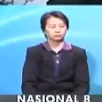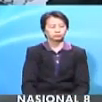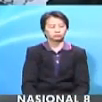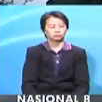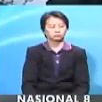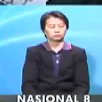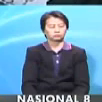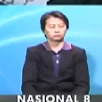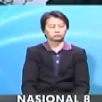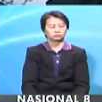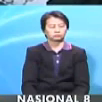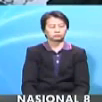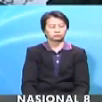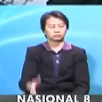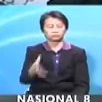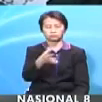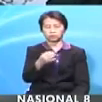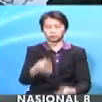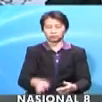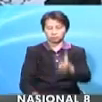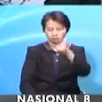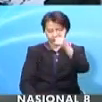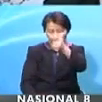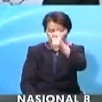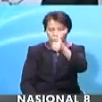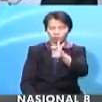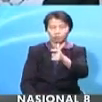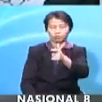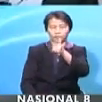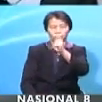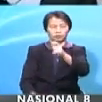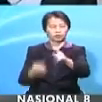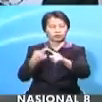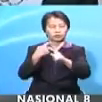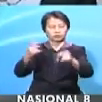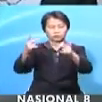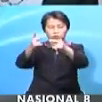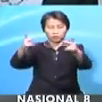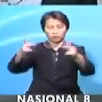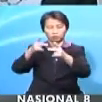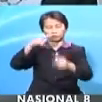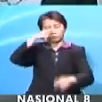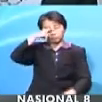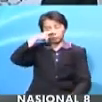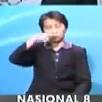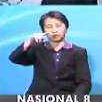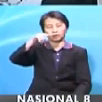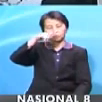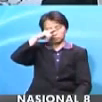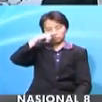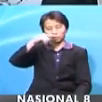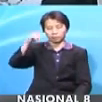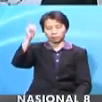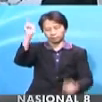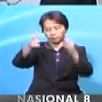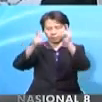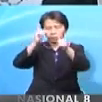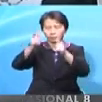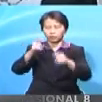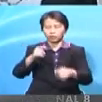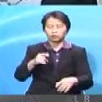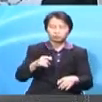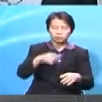telah kena tembak dan tembakan ini dilepaskan daripada kawasan Thailand tidak dapat